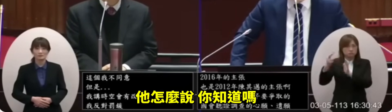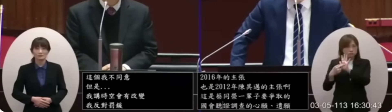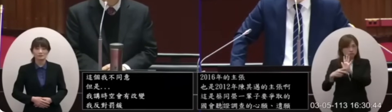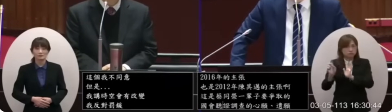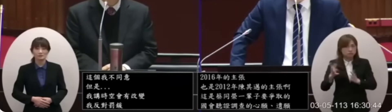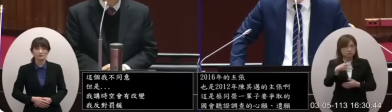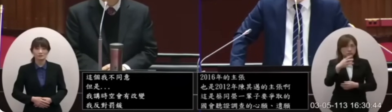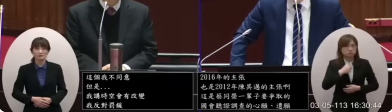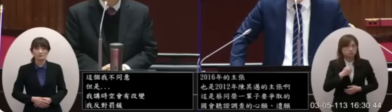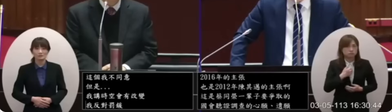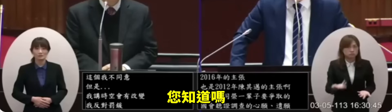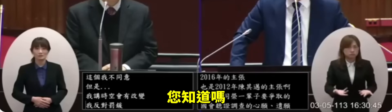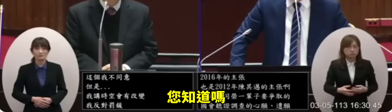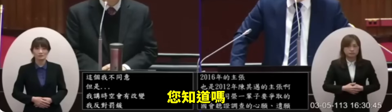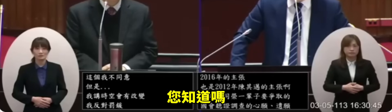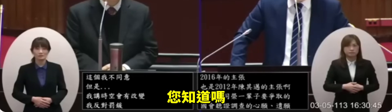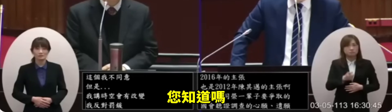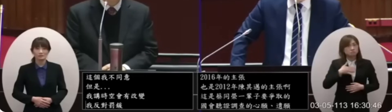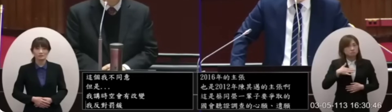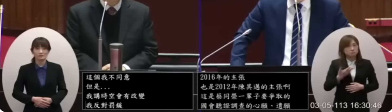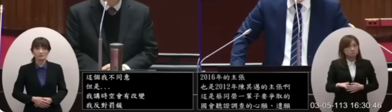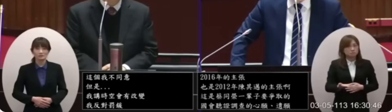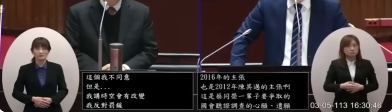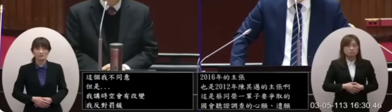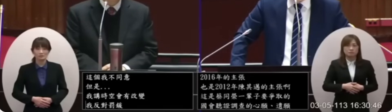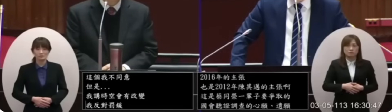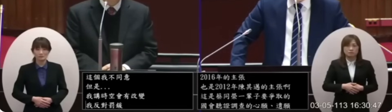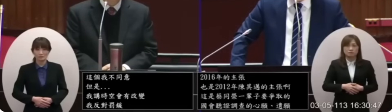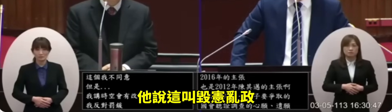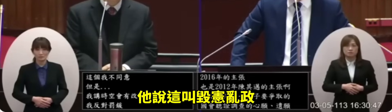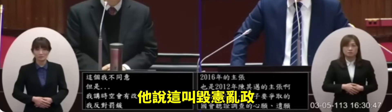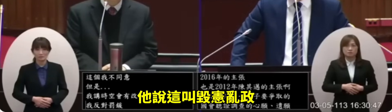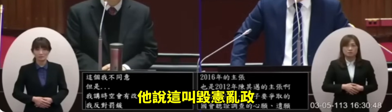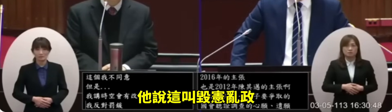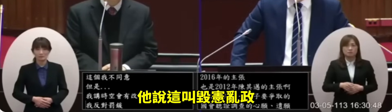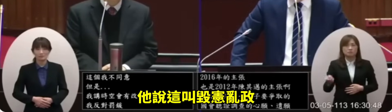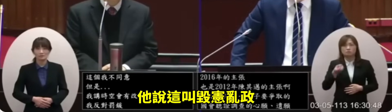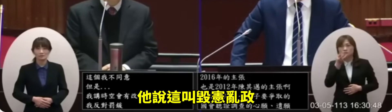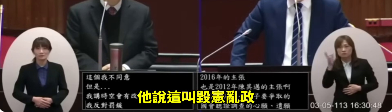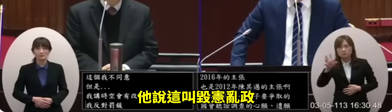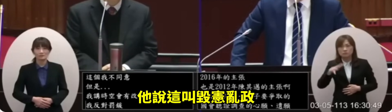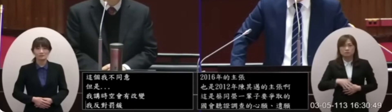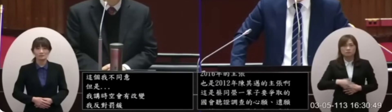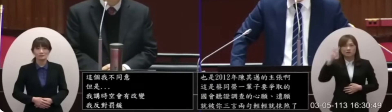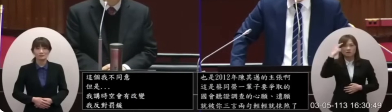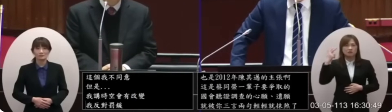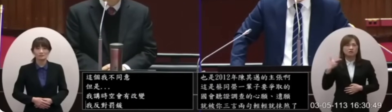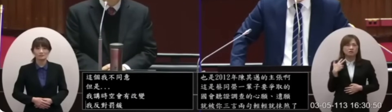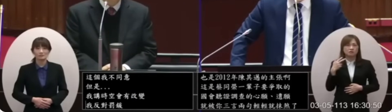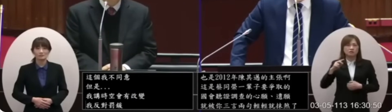道吗？您知道吗？他说这叫毁宪乱政，